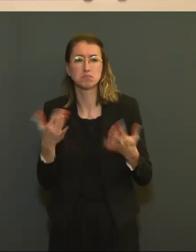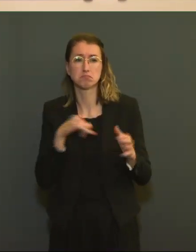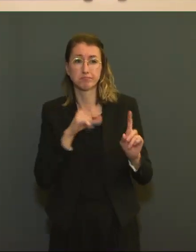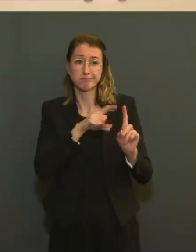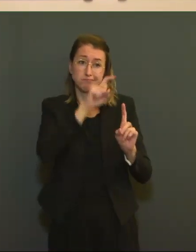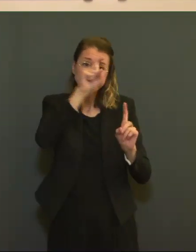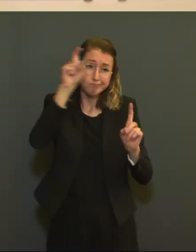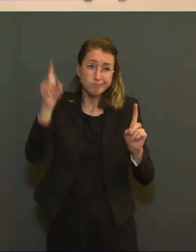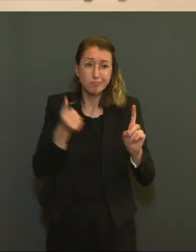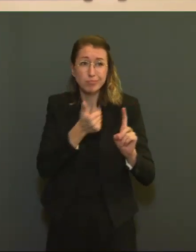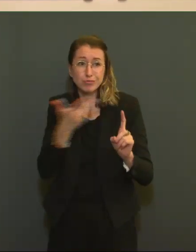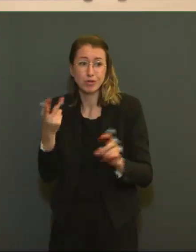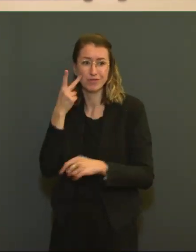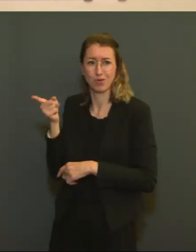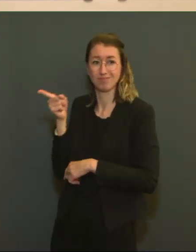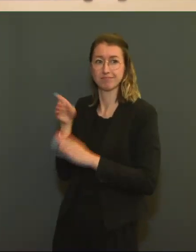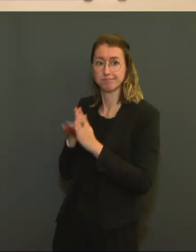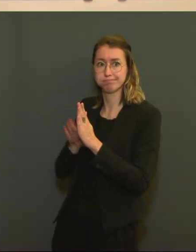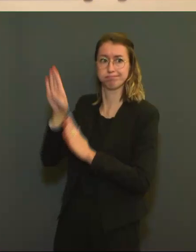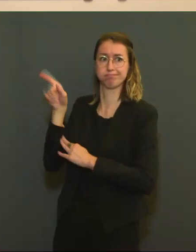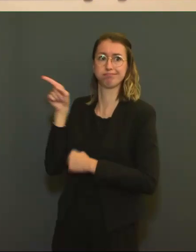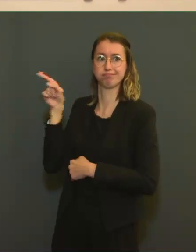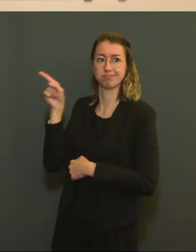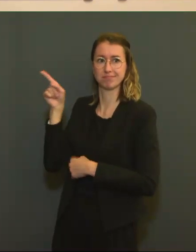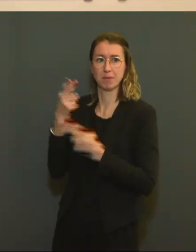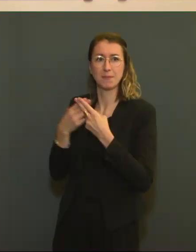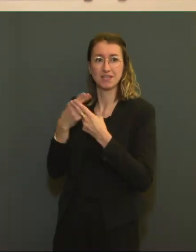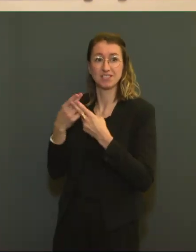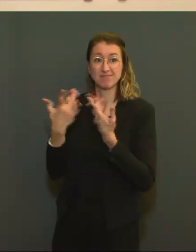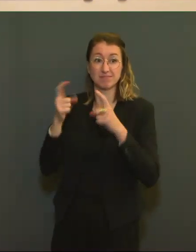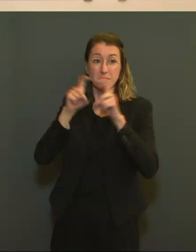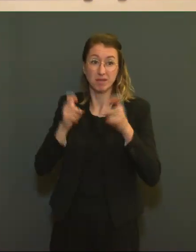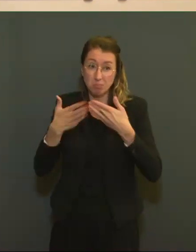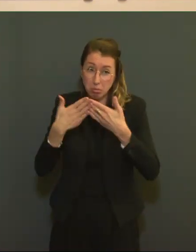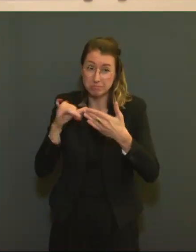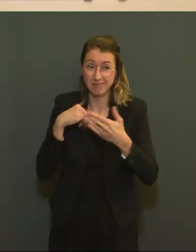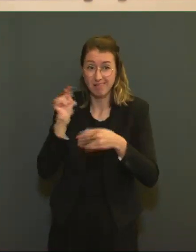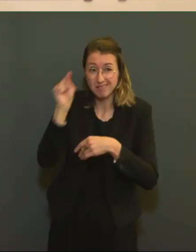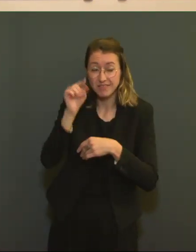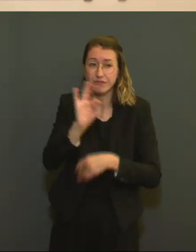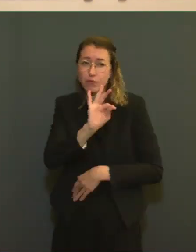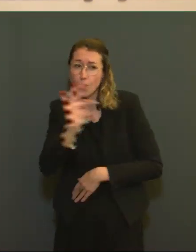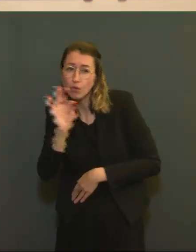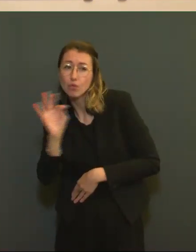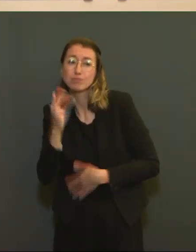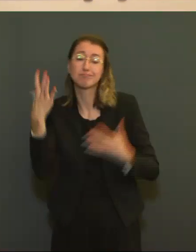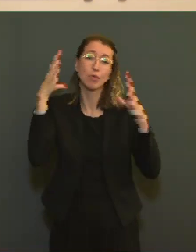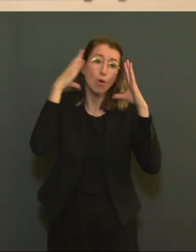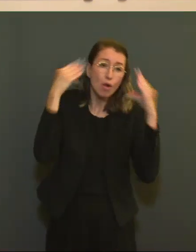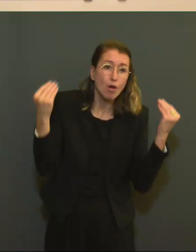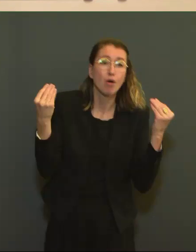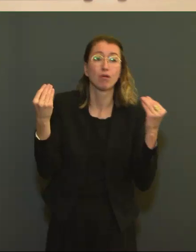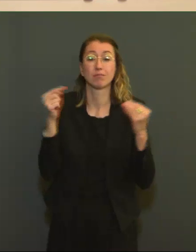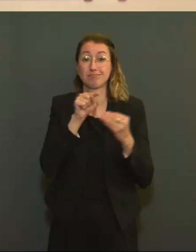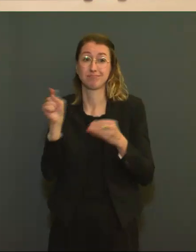sur la courbe actuellement que des pays proches de nous, autres que l'Espagne, comme la France et les Pays-Bas, ont eux aussi